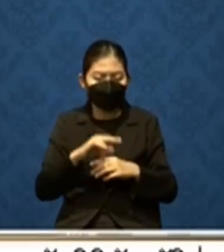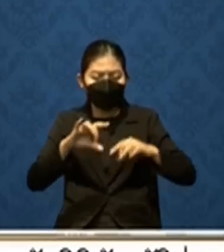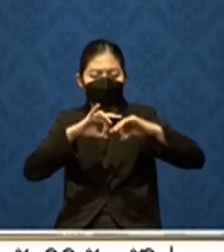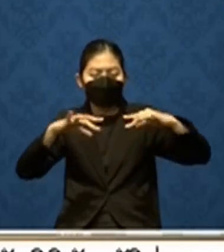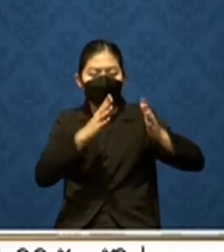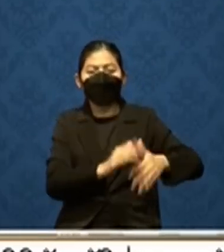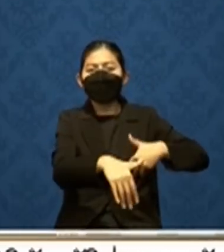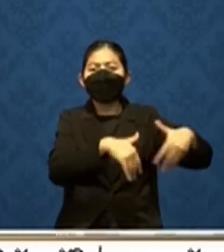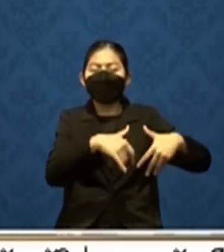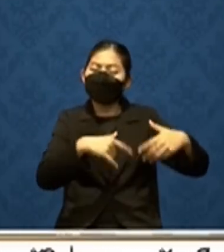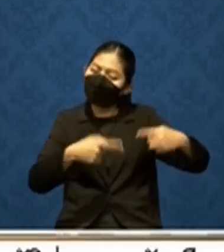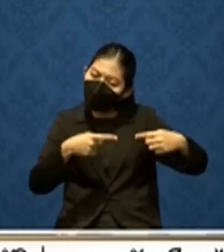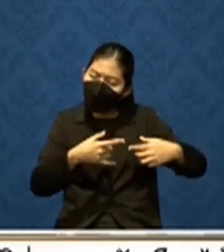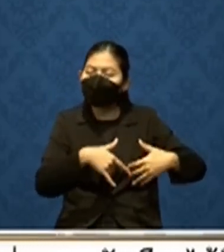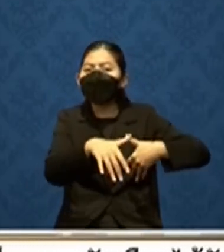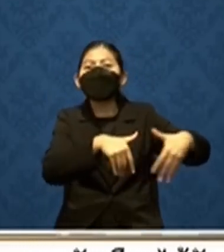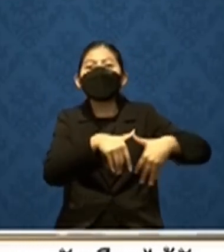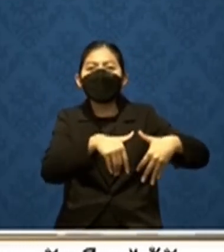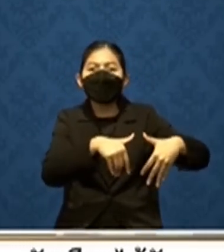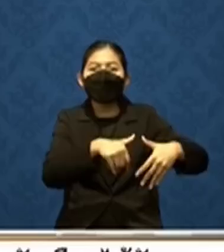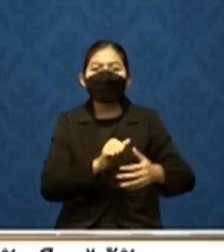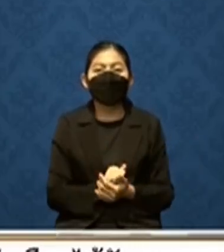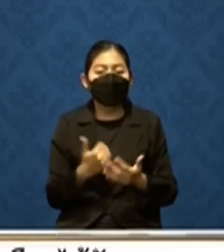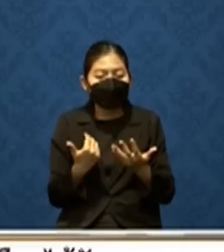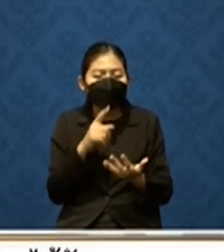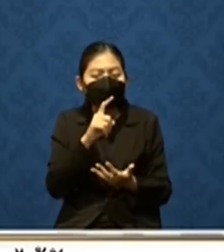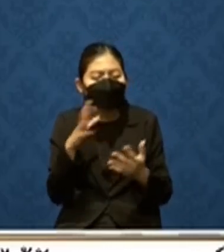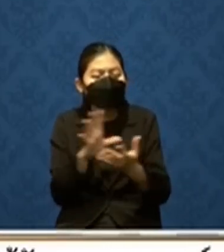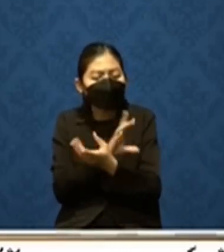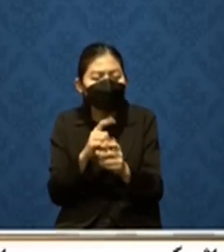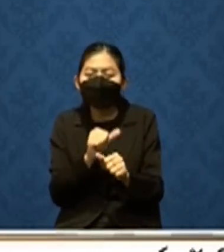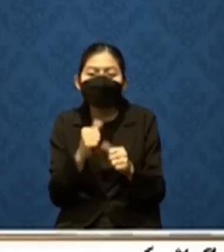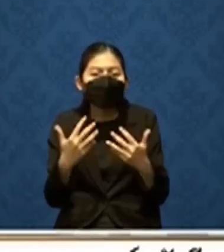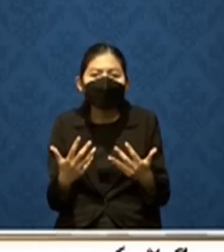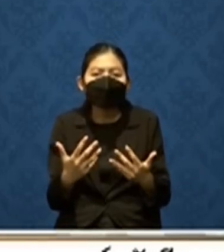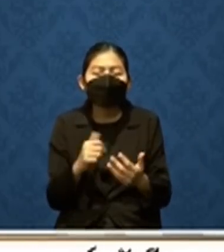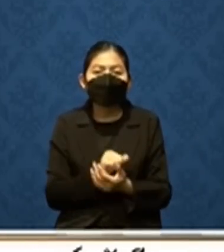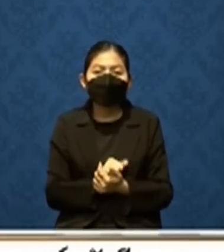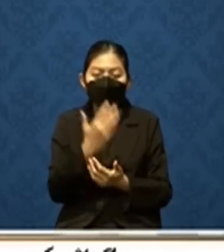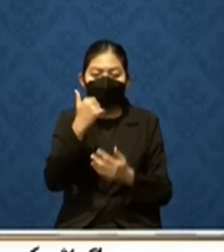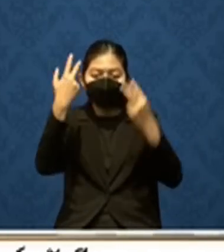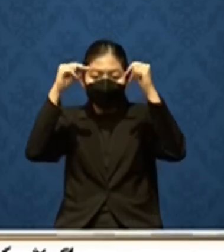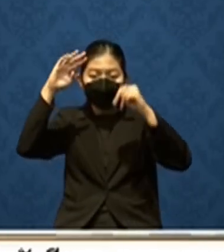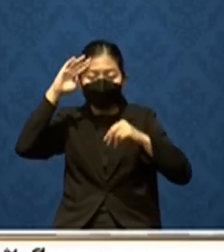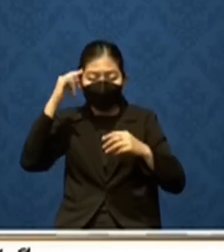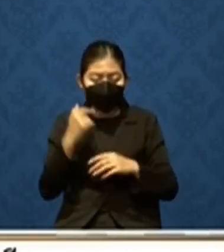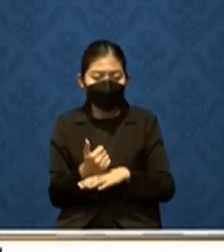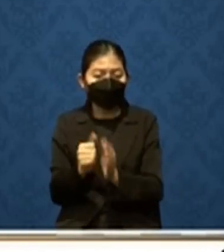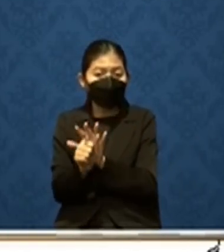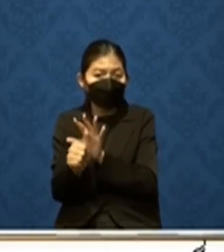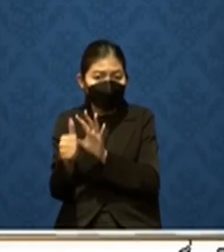ชนใช้เองก็รู้สังคมมันจะอยู่ได้อย่างไรครับในเมื่อผู้นำเป็นผู้ขัดแย้งกับประชา